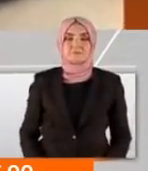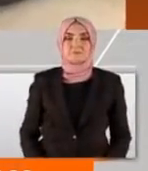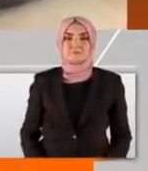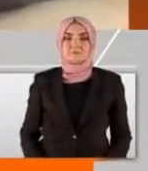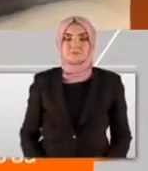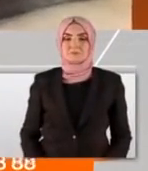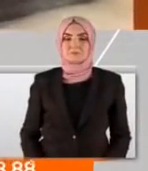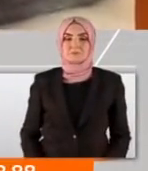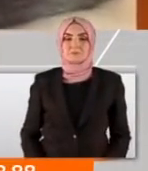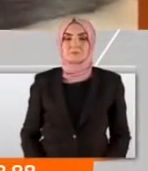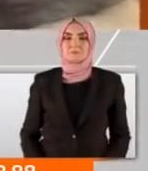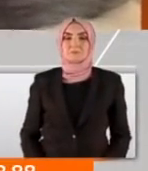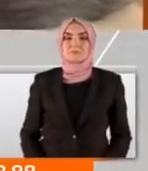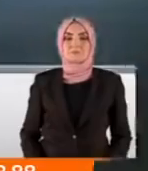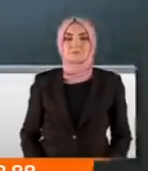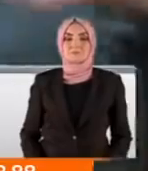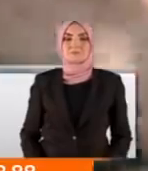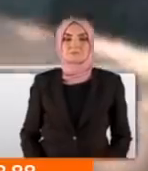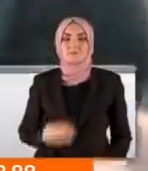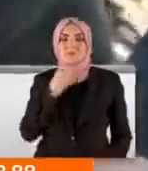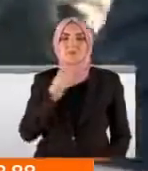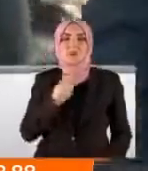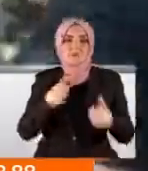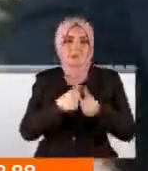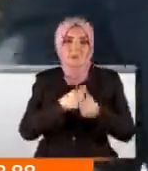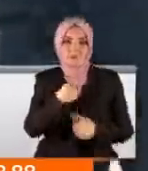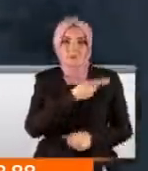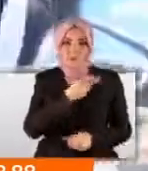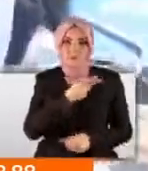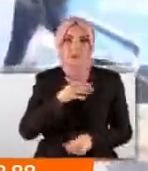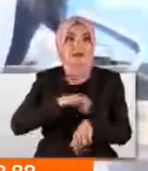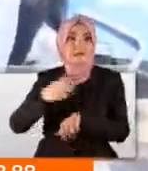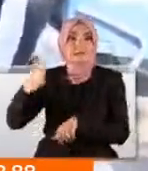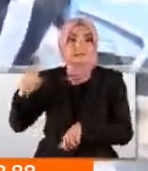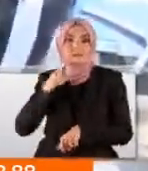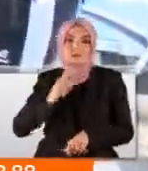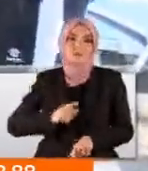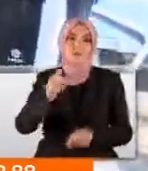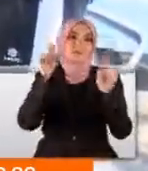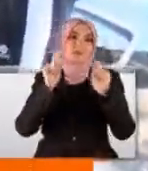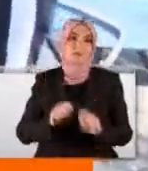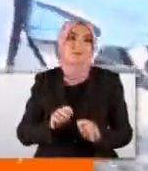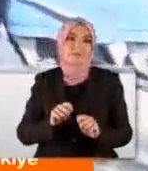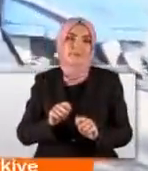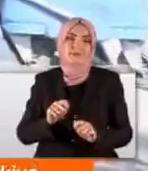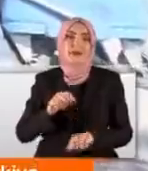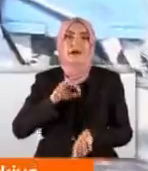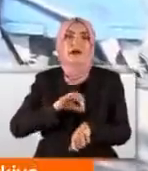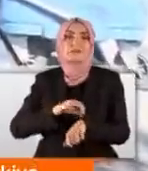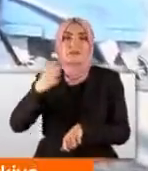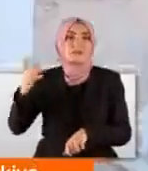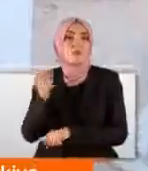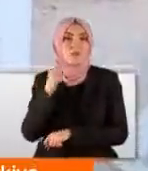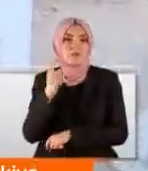da MR ile tomografisini çekmemişlerdi. Genç çift hastaneden şikayetçi oldu. İddiaların odağındaki hastane yönetimi ise henüz bir